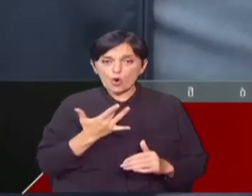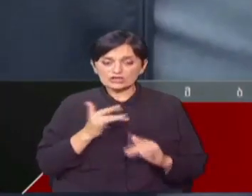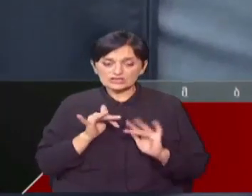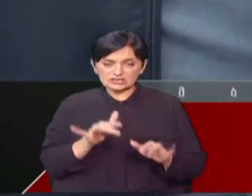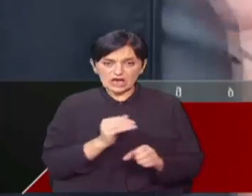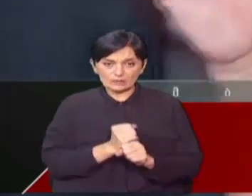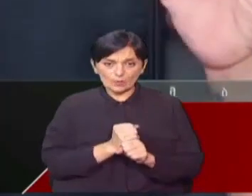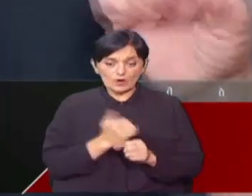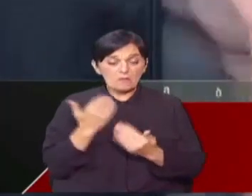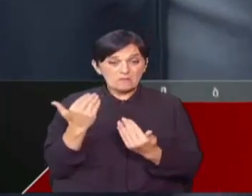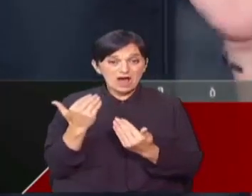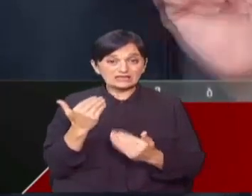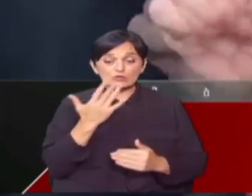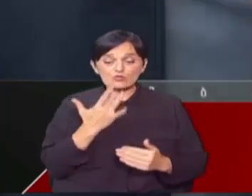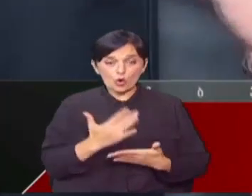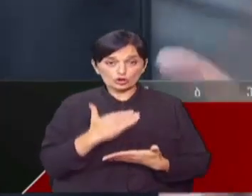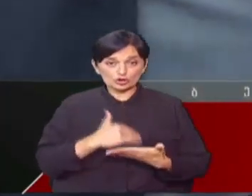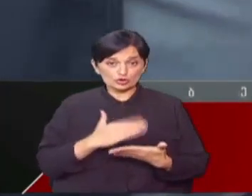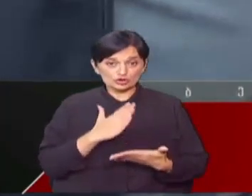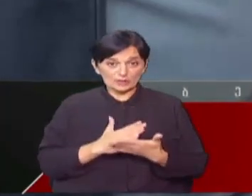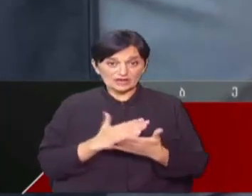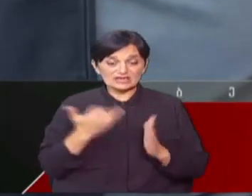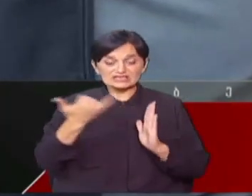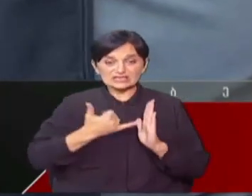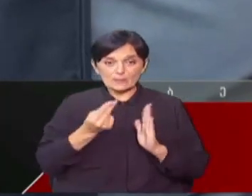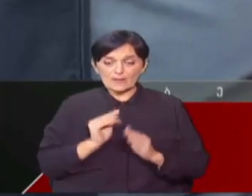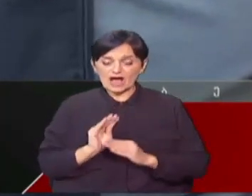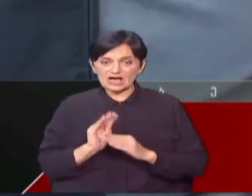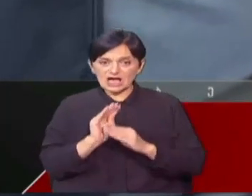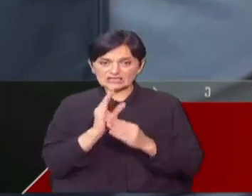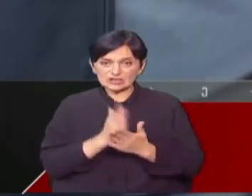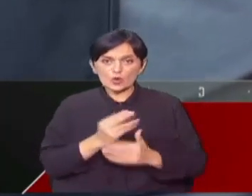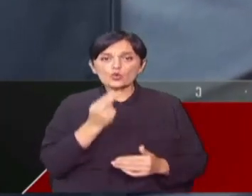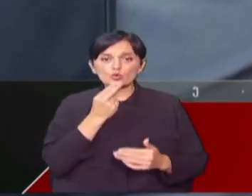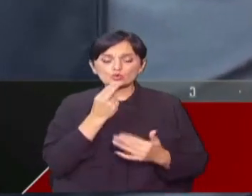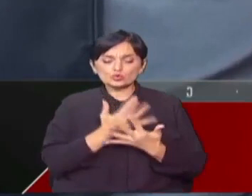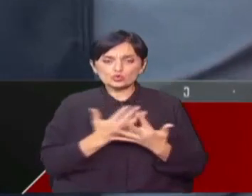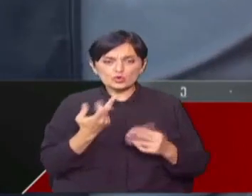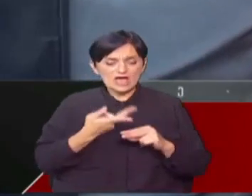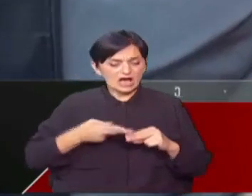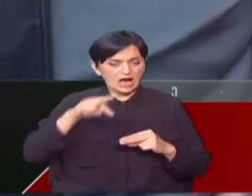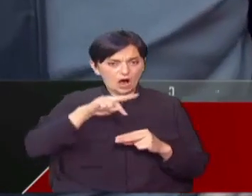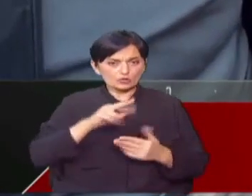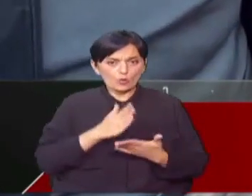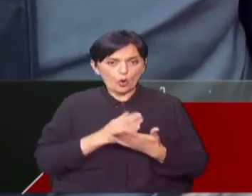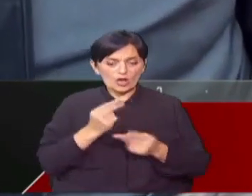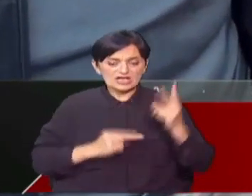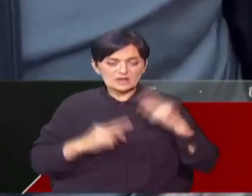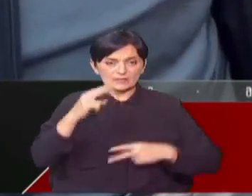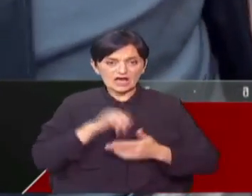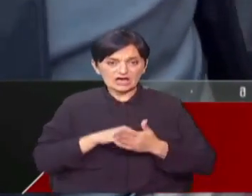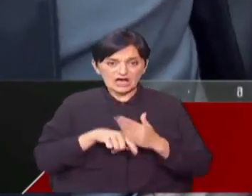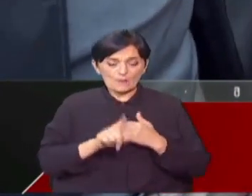წარმოება. თუმცა მათი პოლიტიკის შედეგია, რომ საწვავის ფასი გაზრდილია, სურსათის ფასი გაორმაგებულია ინფლაციის